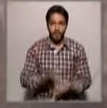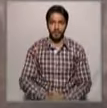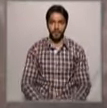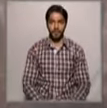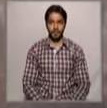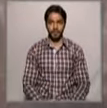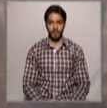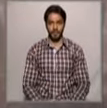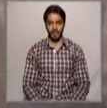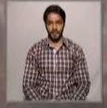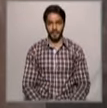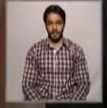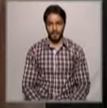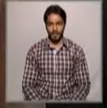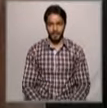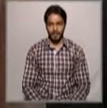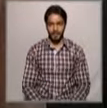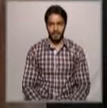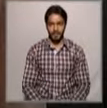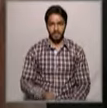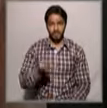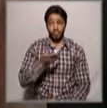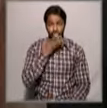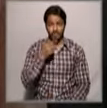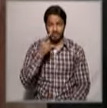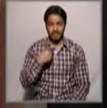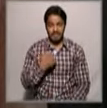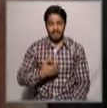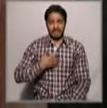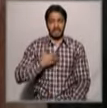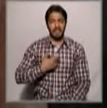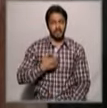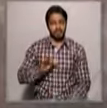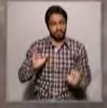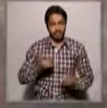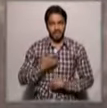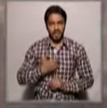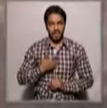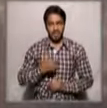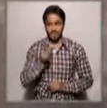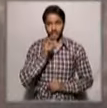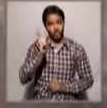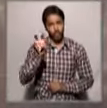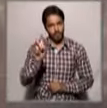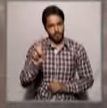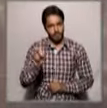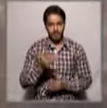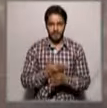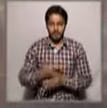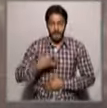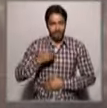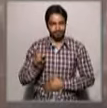أنا لم أشعر في هذه الرواية رائحة. لا، الحديث لا يقال فيها كذا. لا يعني لأن احنا لسنا أهل